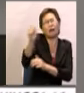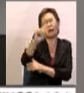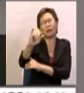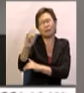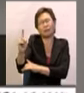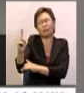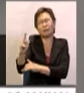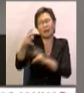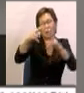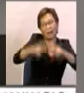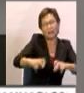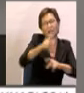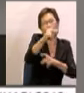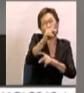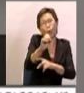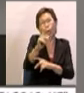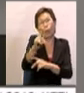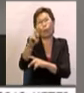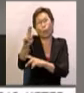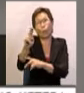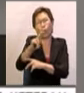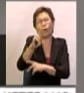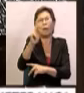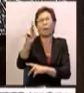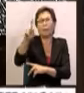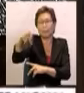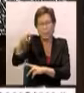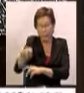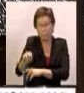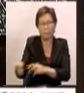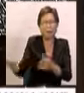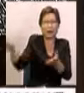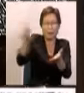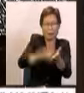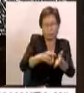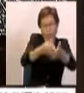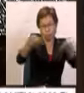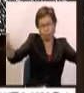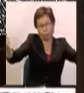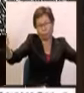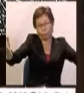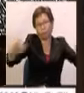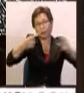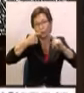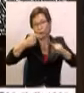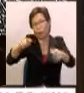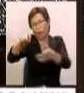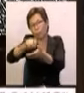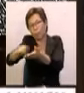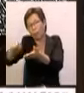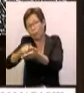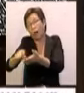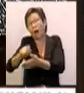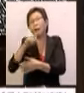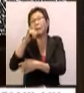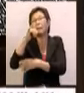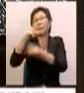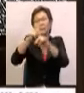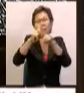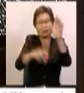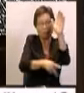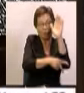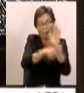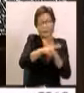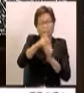jawatankuasa kajian kurikulum Kementerian Pendidikan. Merujuk laporan media yang memetik jawapan lisan di Dewan Rakyat semalam, Dr. Mazli